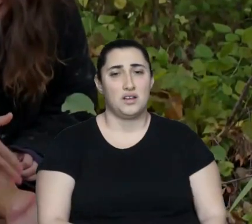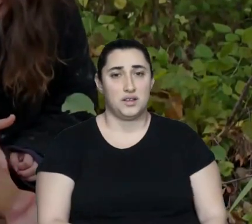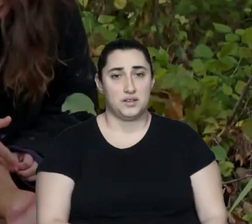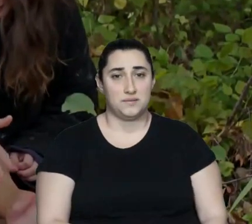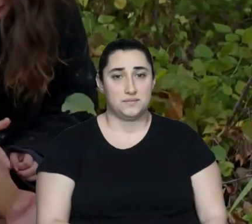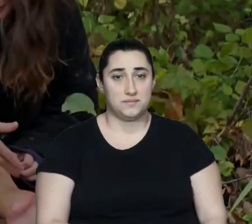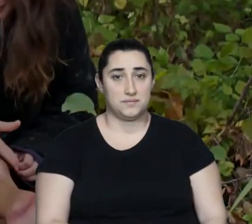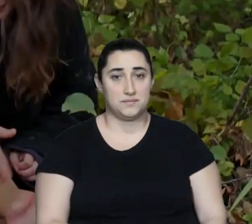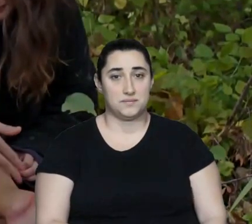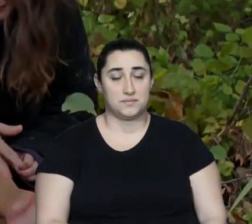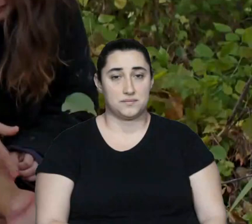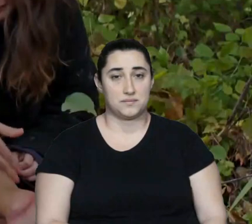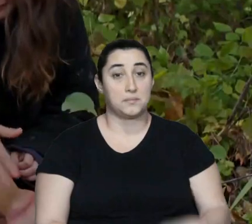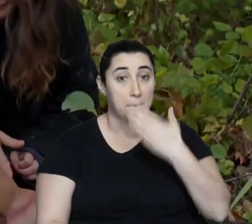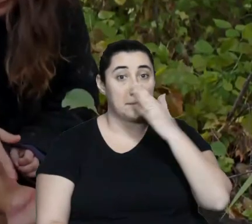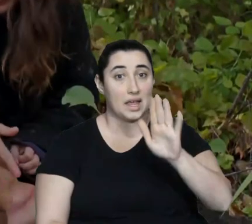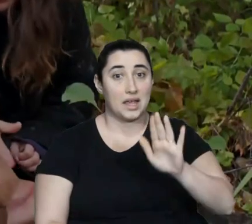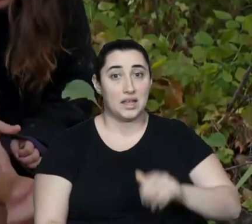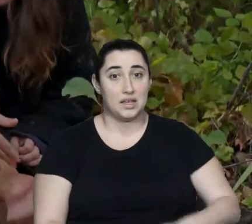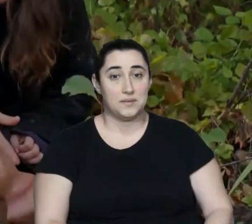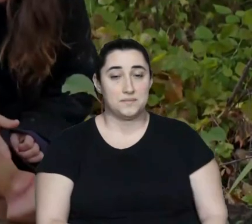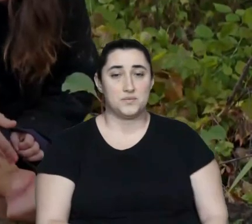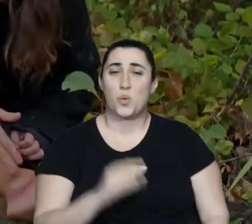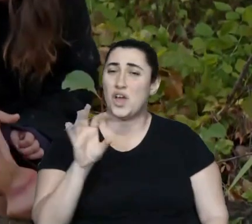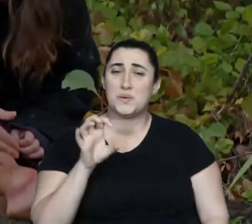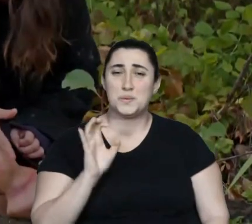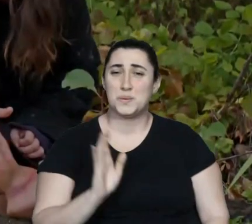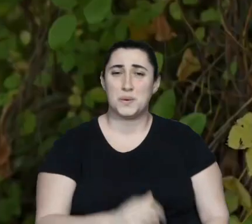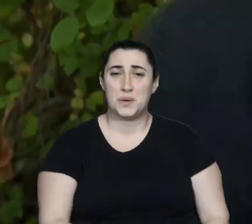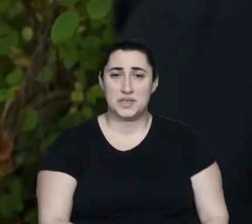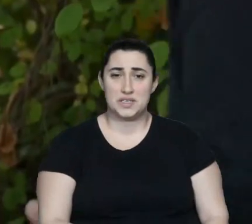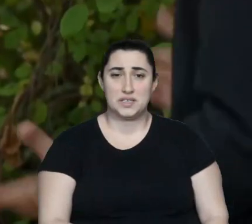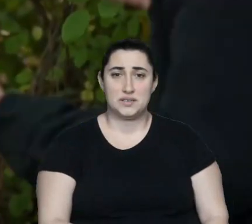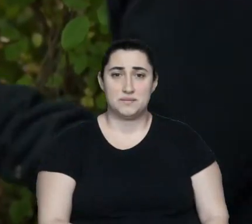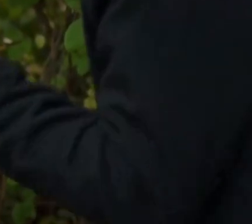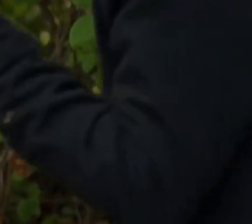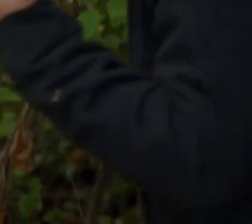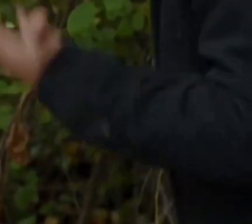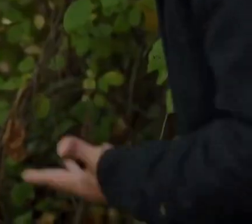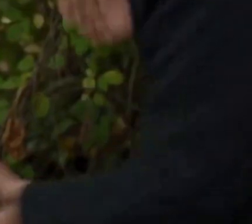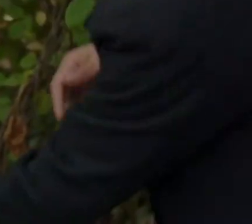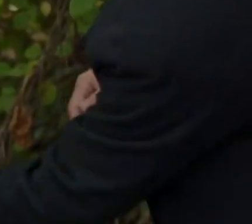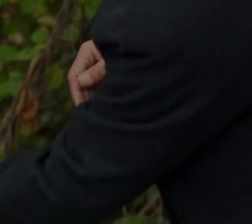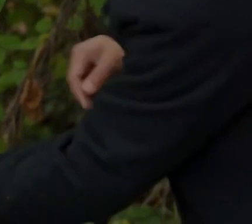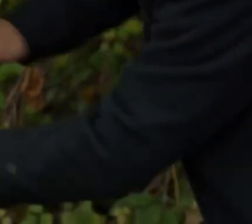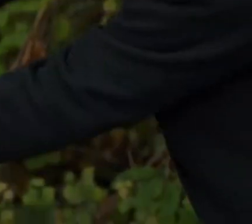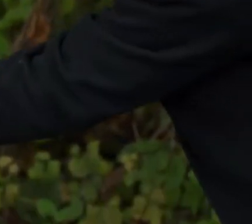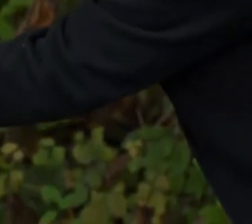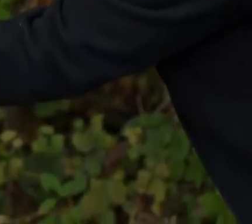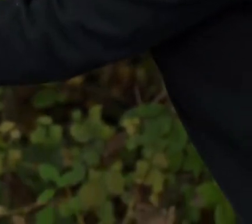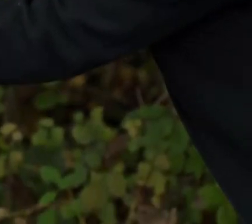eliyle yerliyor. Bekle. Çok acıyor. İsmail koşup meyve vermiş bir dalın yanına